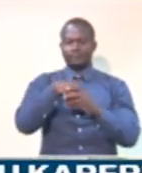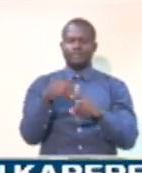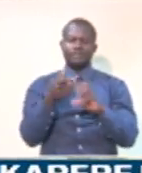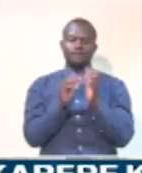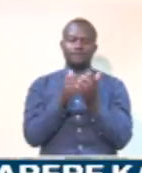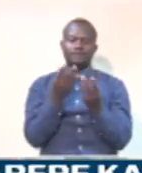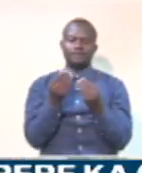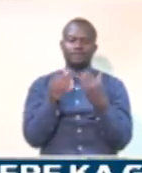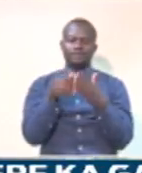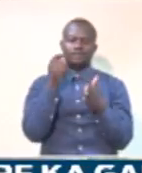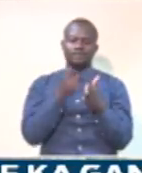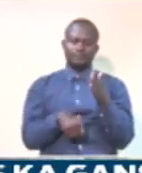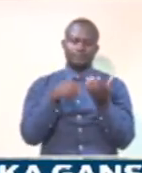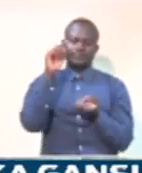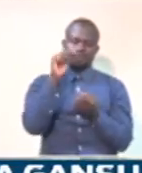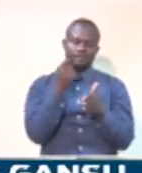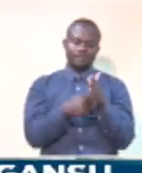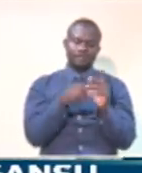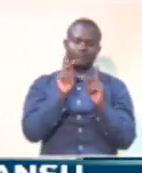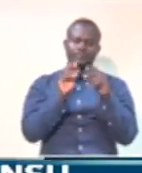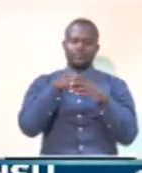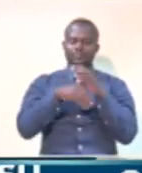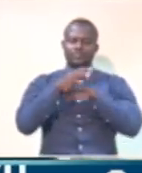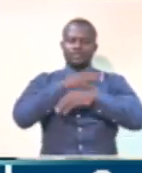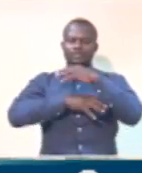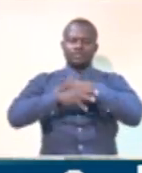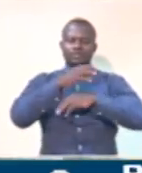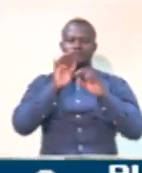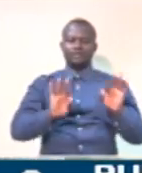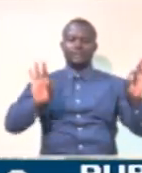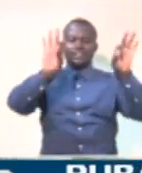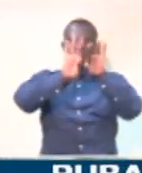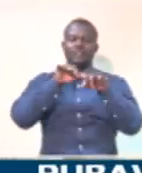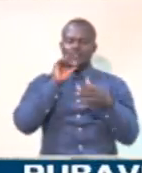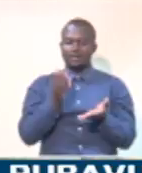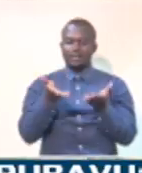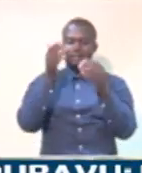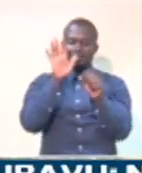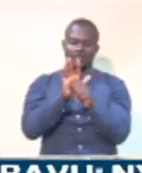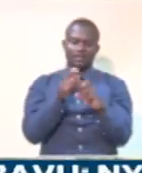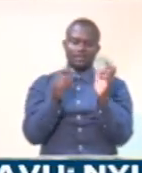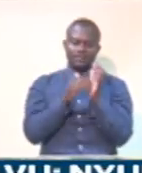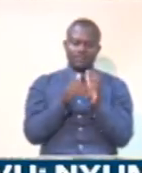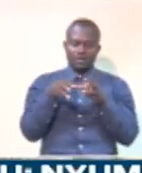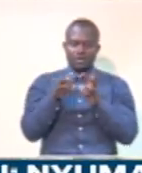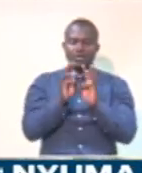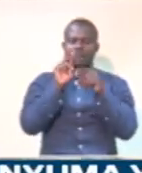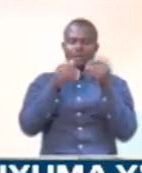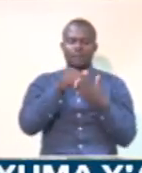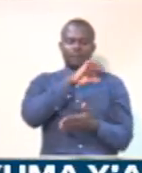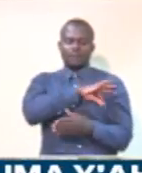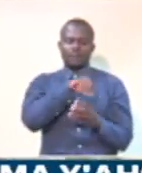ndetse ikorohereza imisoro ikagabana imisoro kuri babandi bo mu nganda cya giciro ntago kizamuka cyane ubwo n'umuturage